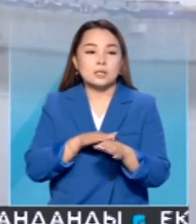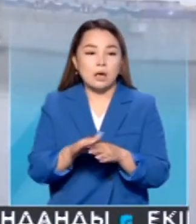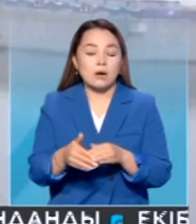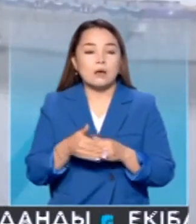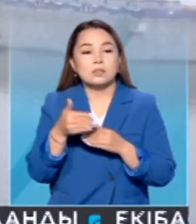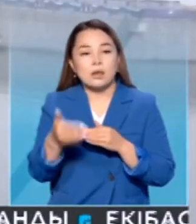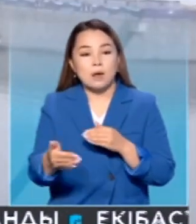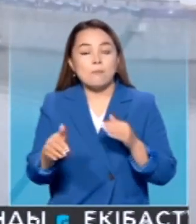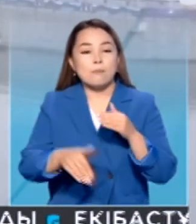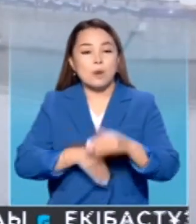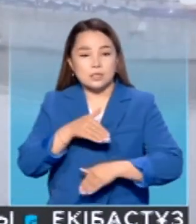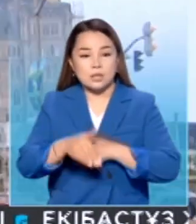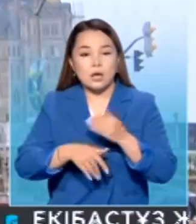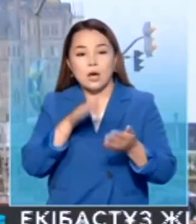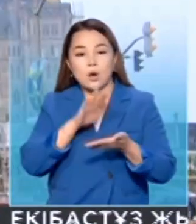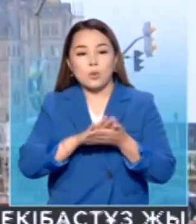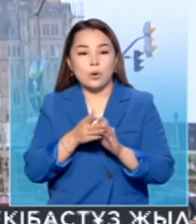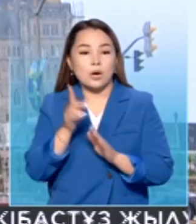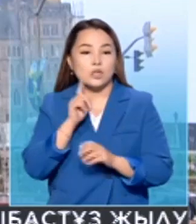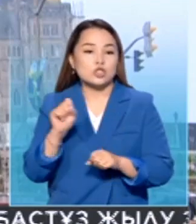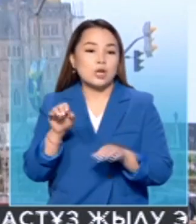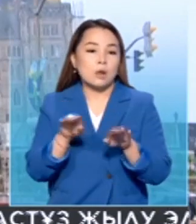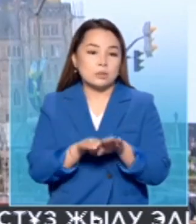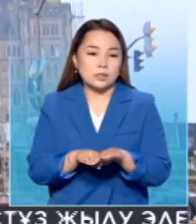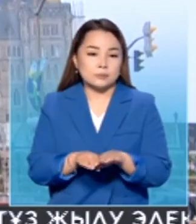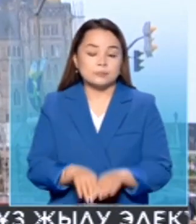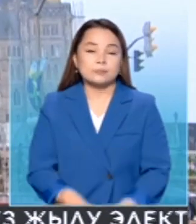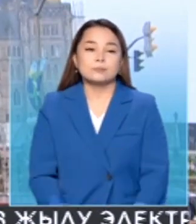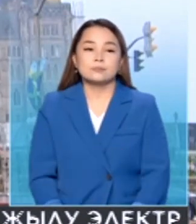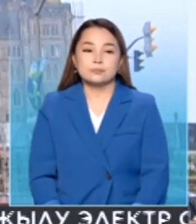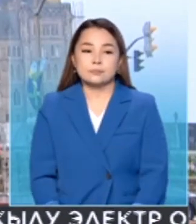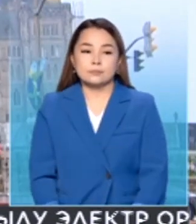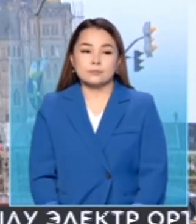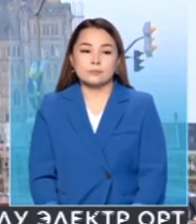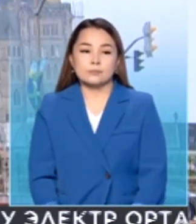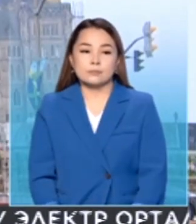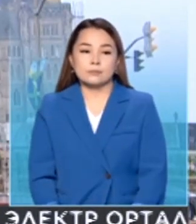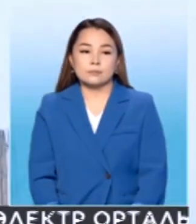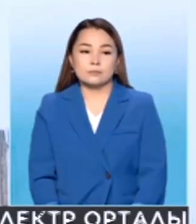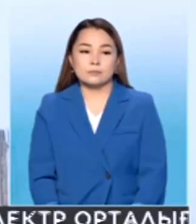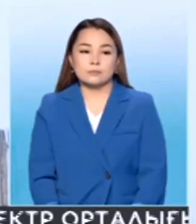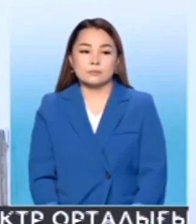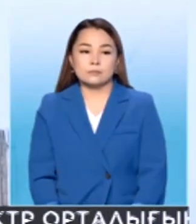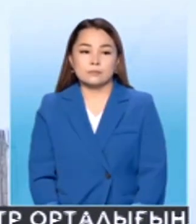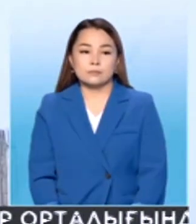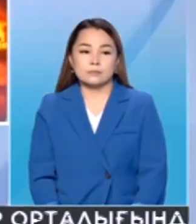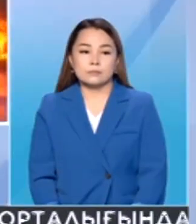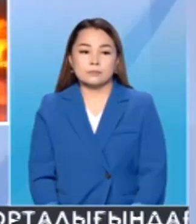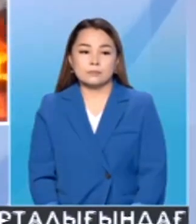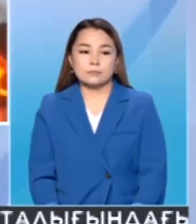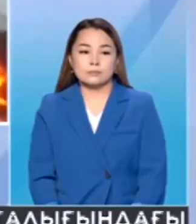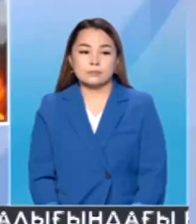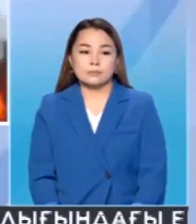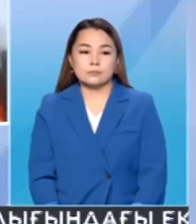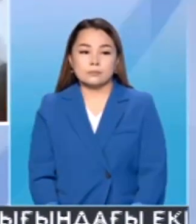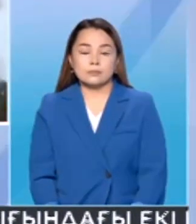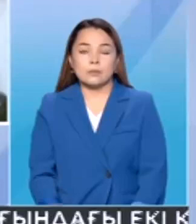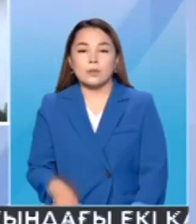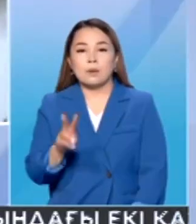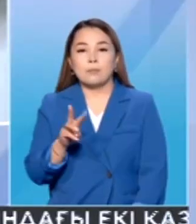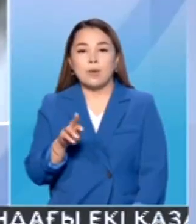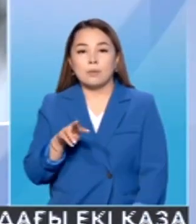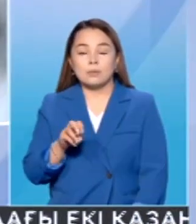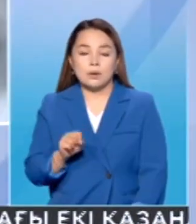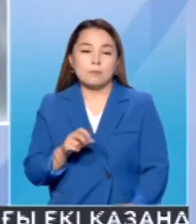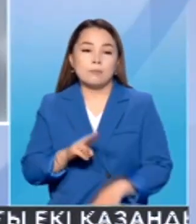қалдырылып, бассейндер уақытша жабылды. Мьянма